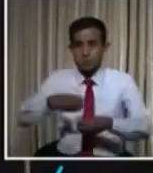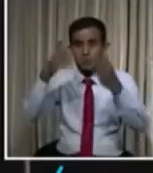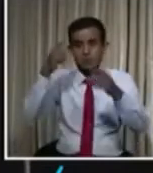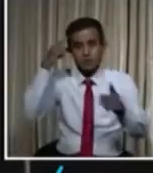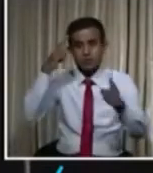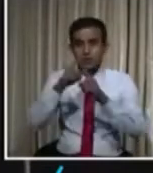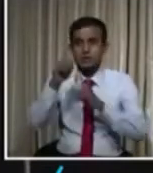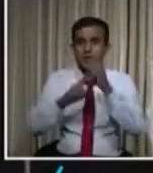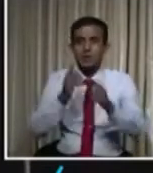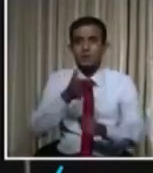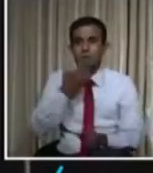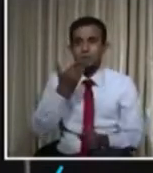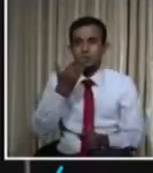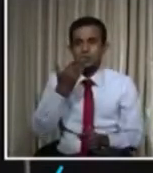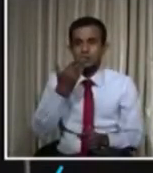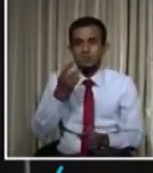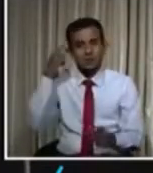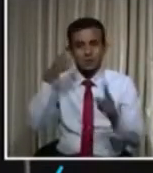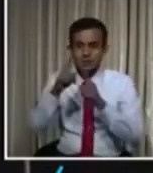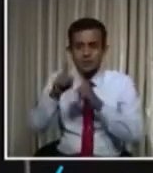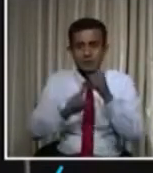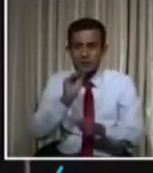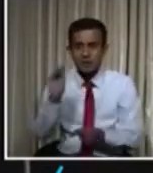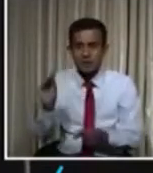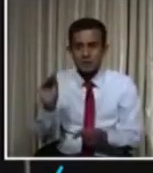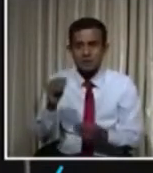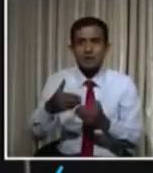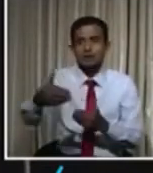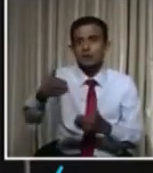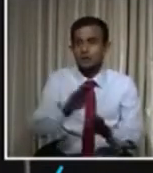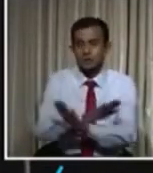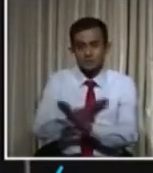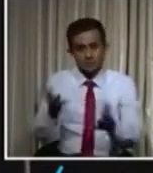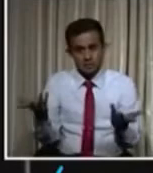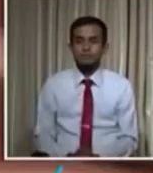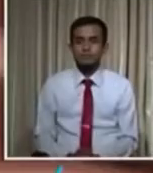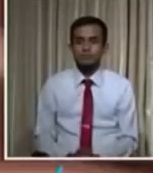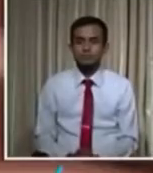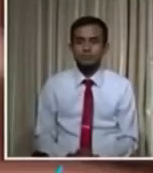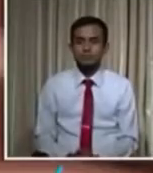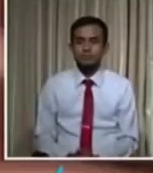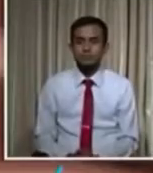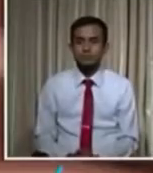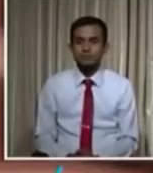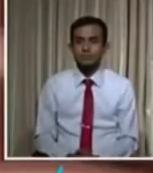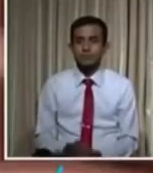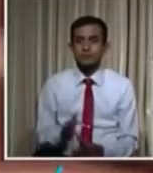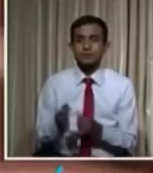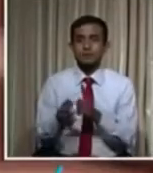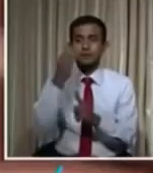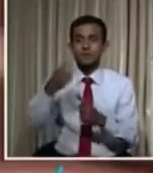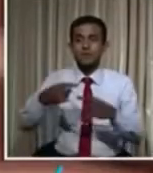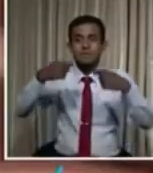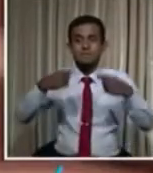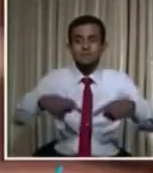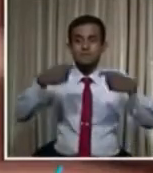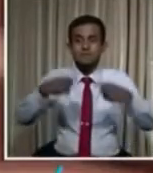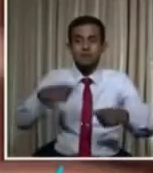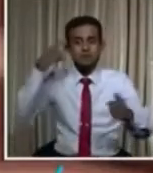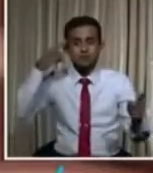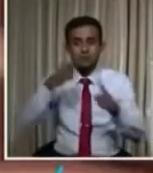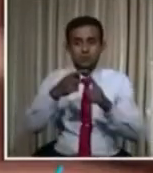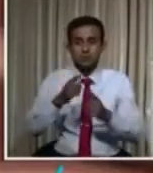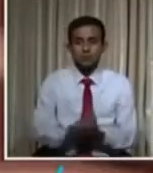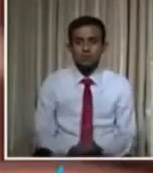කියන්න පුළුවන් කොටක් දේවල්. මම එහෙනම් මම ඒක ගැන කියන්න. ඒ නිසා මම එතනින් එහාට යන්නේ නැහැ. ඒ නිසා ජනාධිපති වැයශීර්ෂය පිළිබඳව